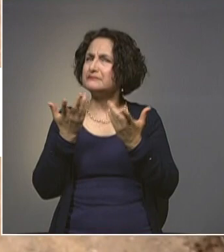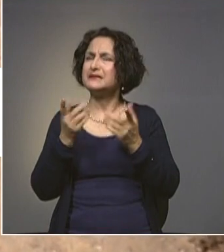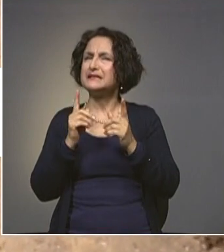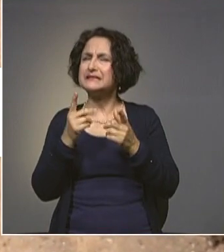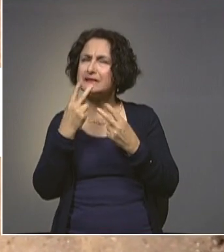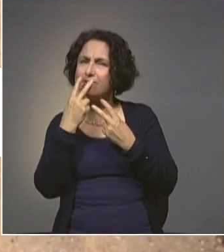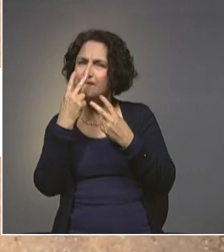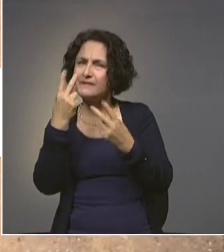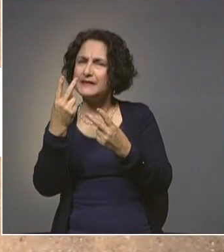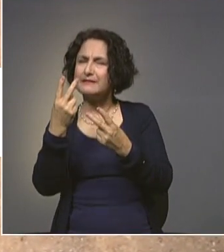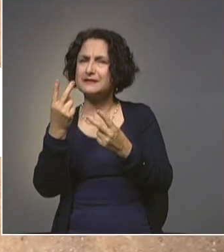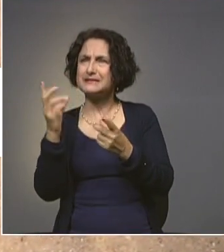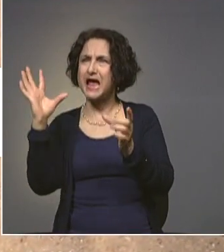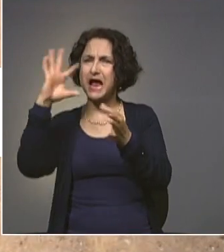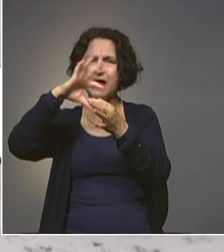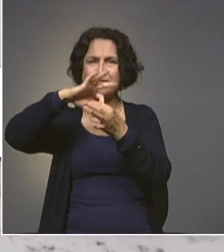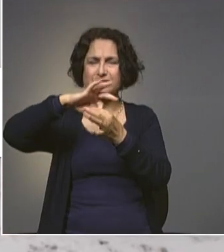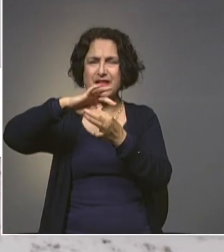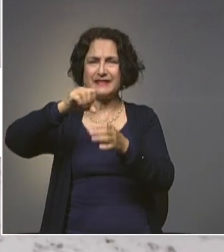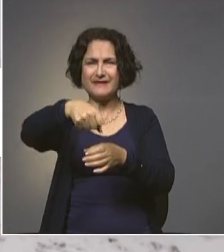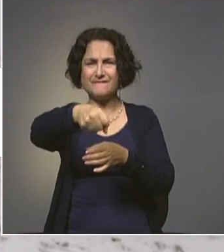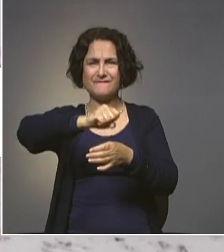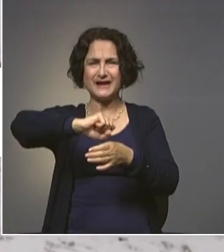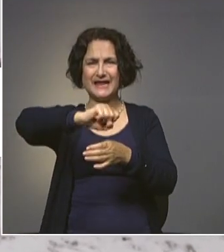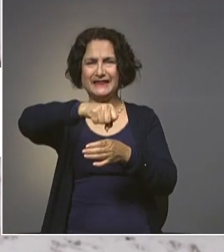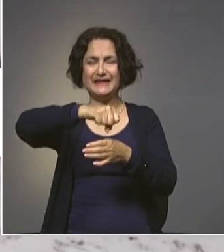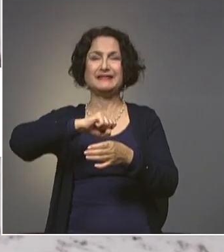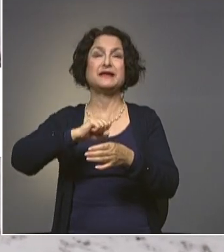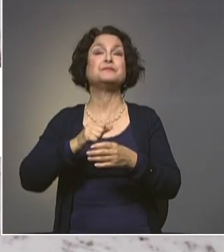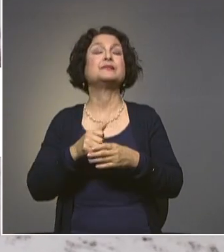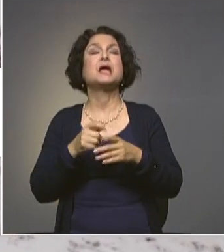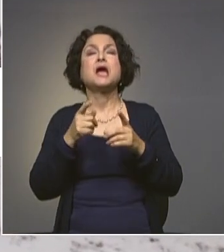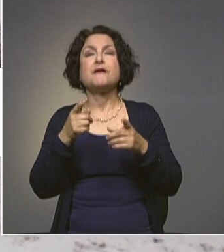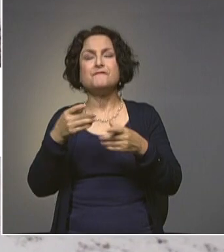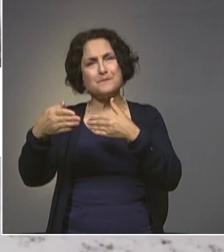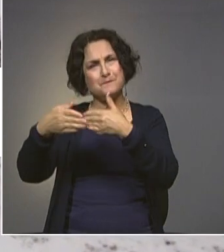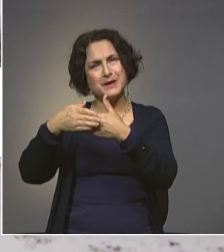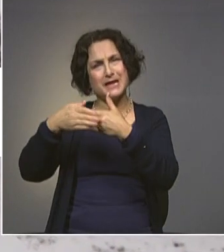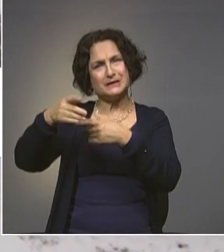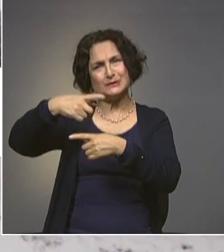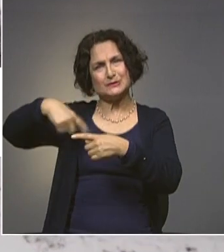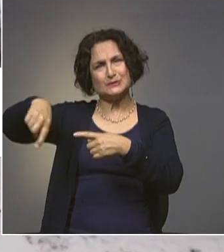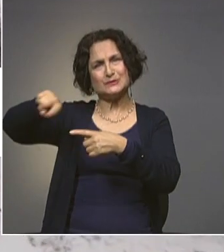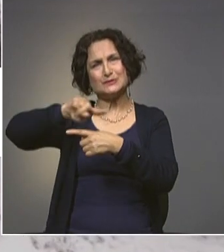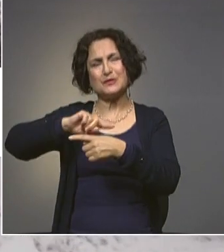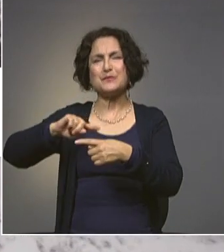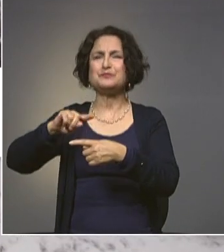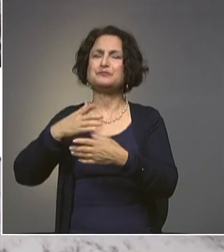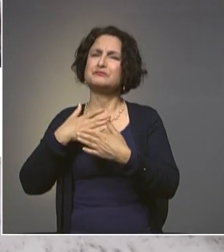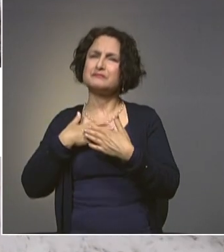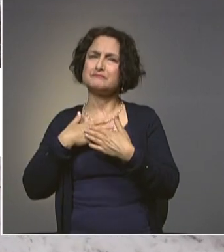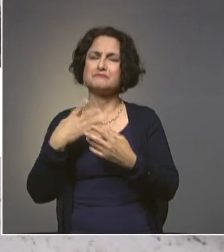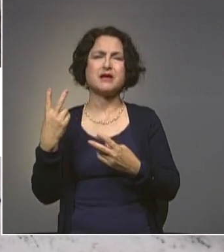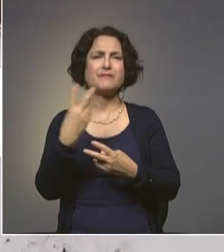пантите, на които са били захванати вратите. В непосредствена близост са другите две гробници – Хелвеция